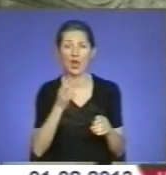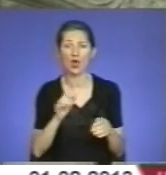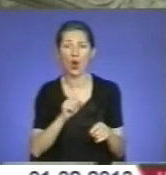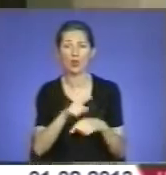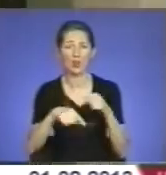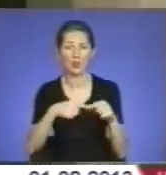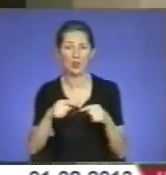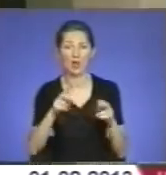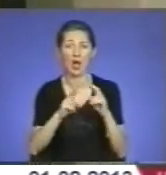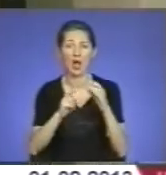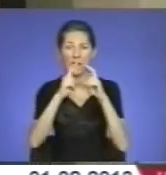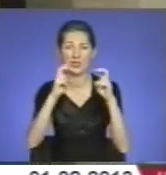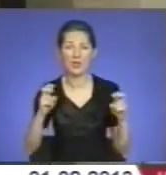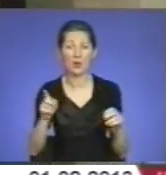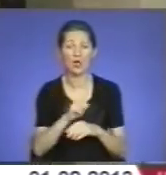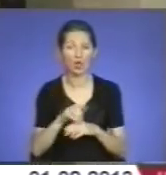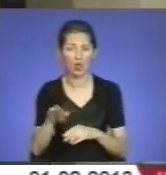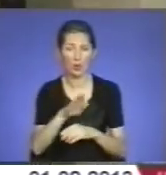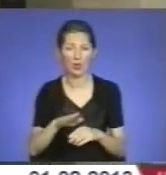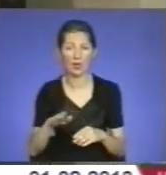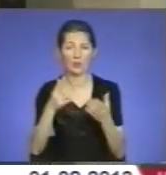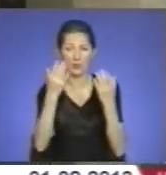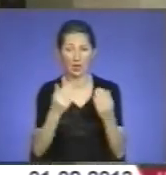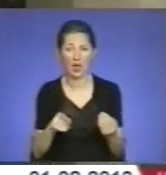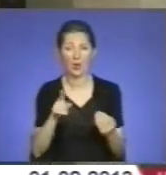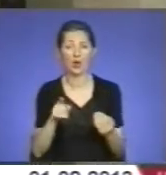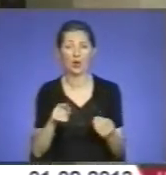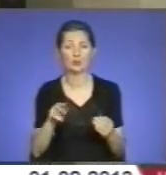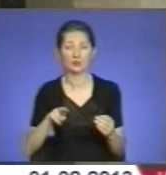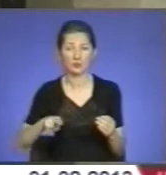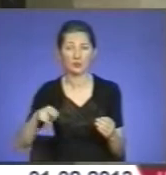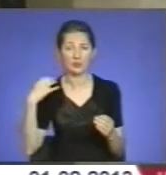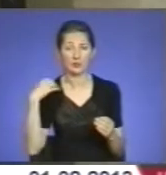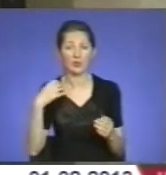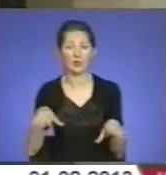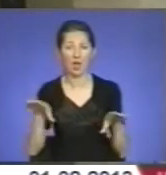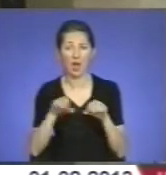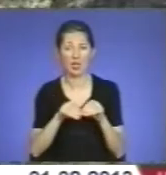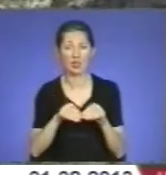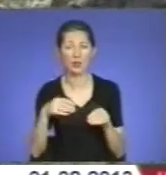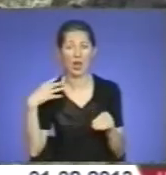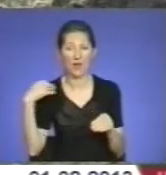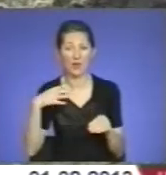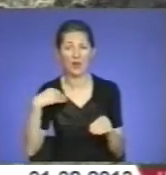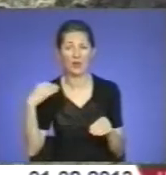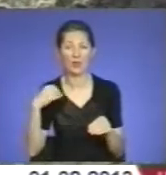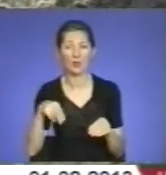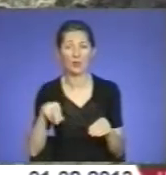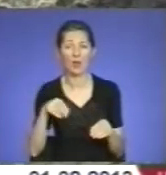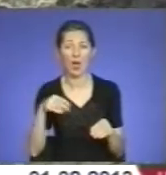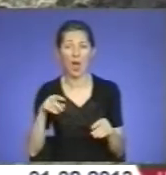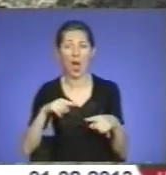працівник Руслан Підставка у співавторстві з кандидатом архітектури Національного університету Львівська політехніка доцентом Олегом